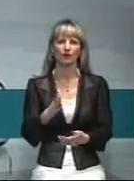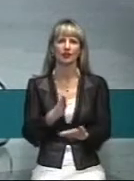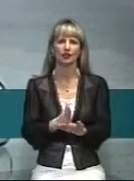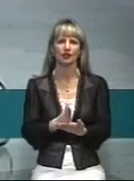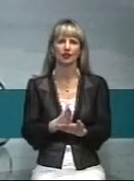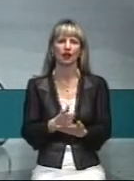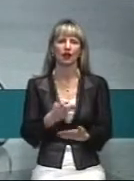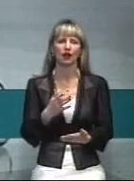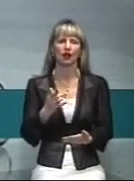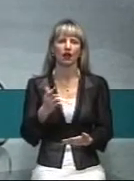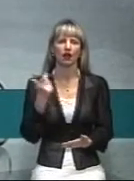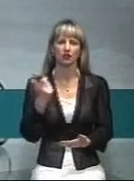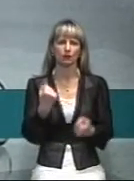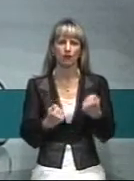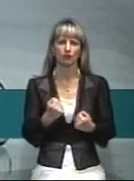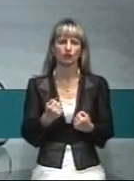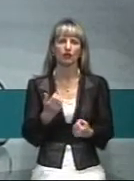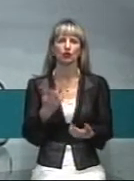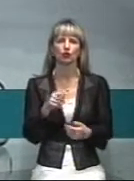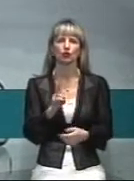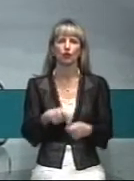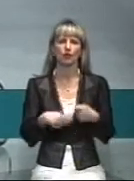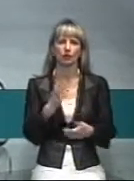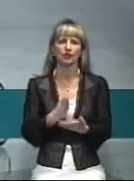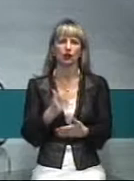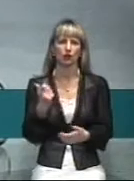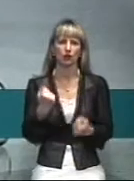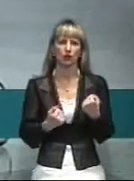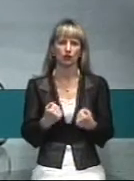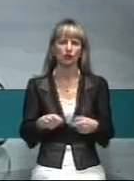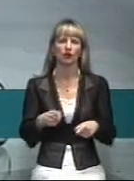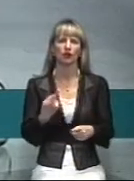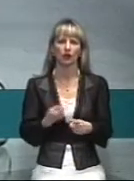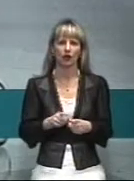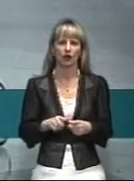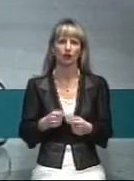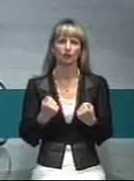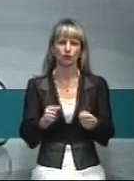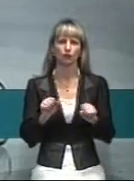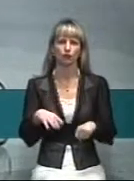власником автомобіля. Якщо той, хто порушив, не є власником автомобіля, такий транспортний засіб не може бути